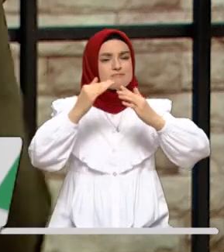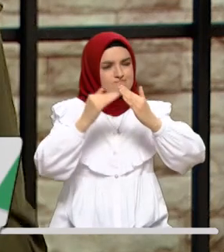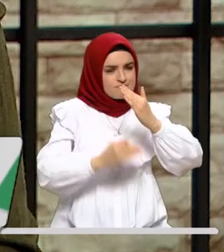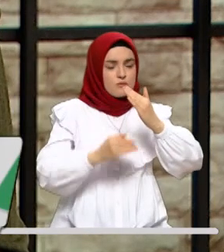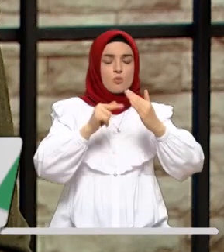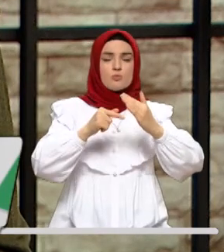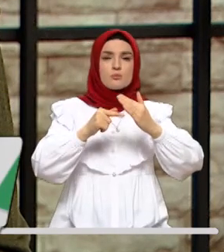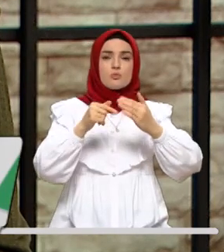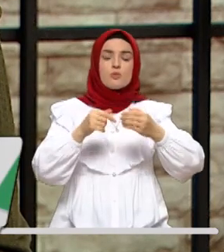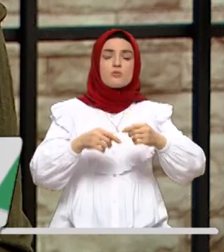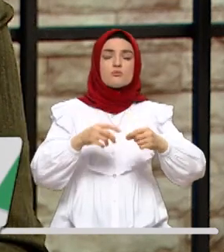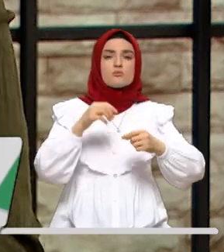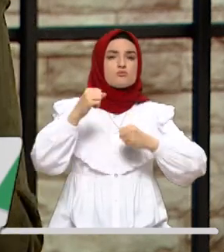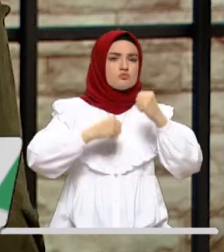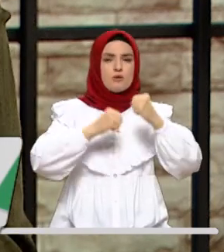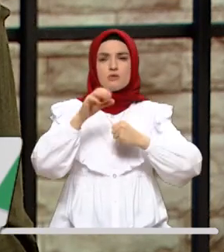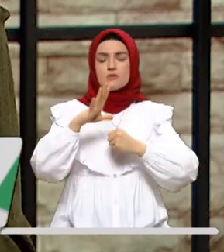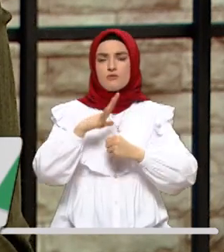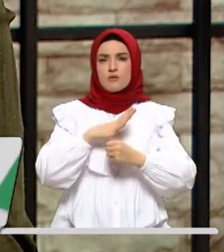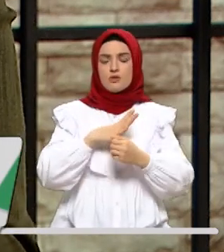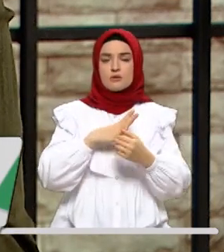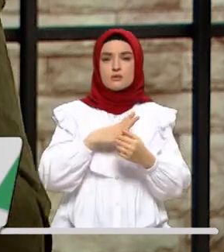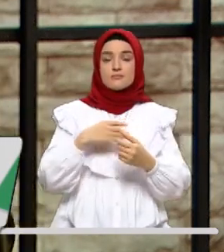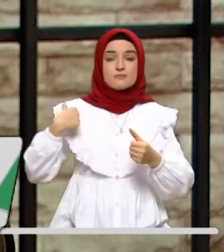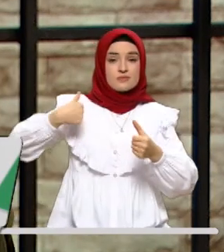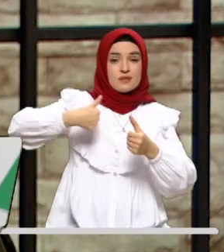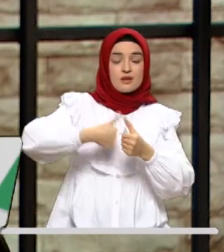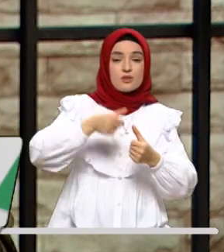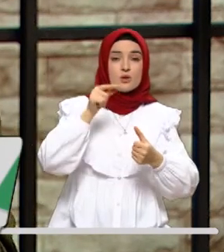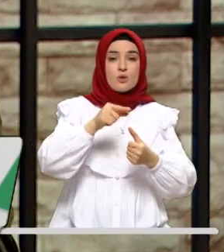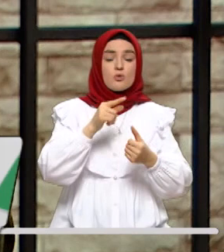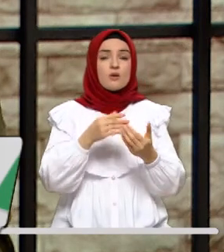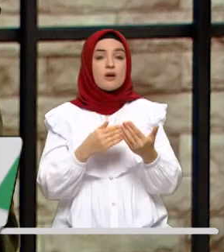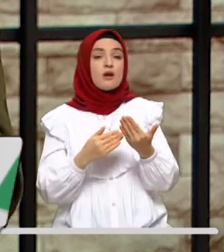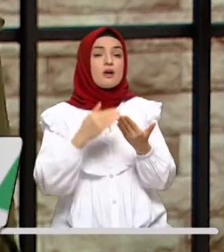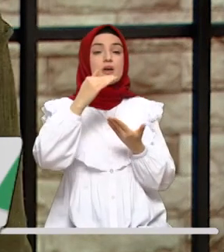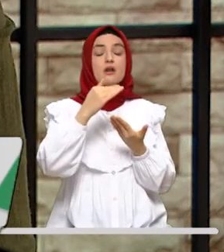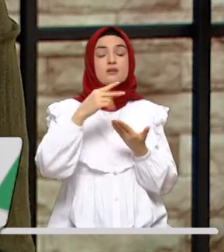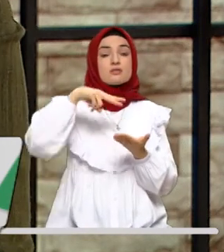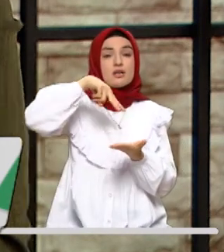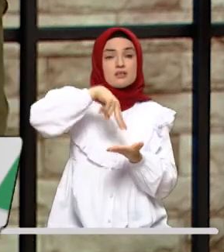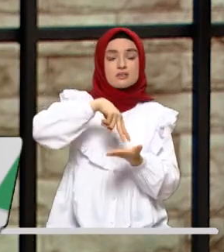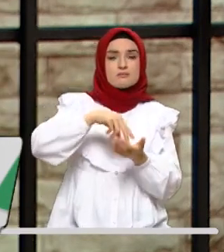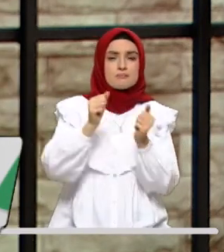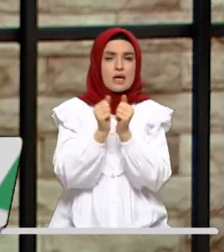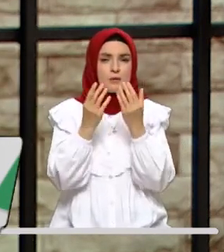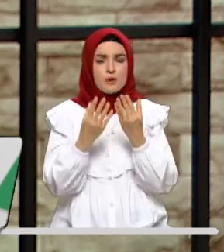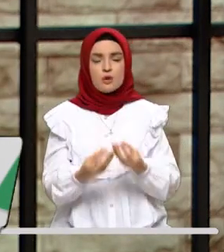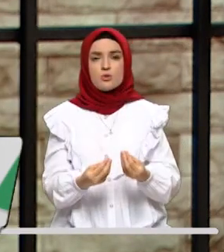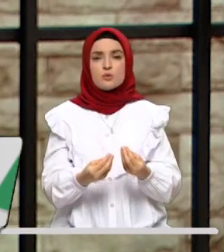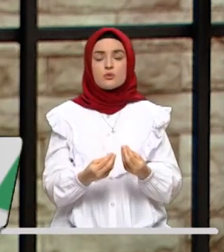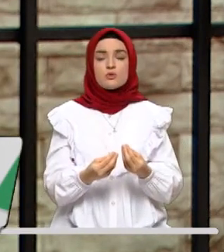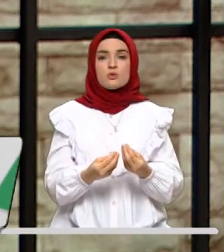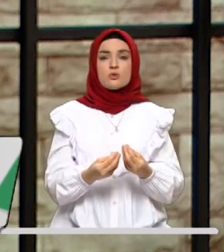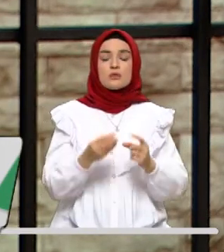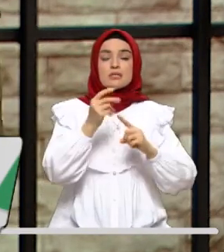onun mücadelesini veriyordu. Tekrar yeniden o ümmet ayağa kalksın, bir olsun, beraber olsun. İsmail